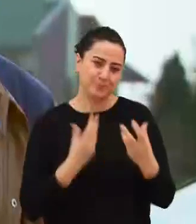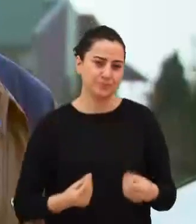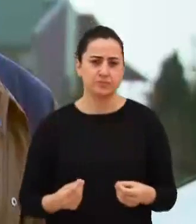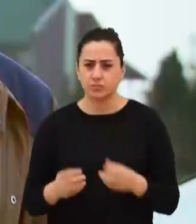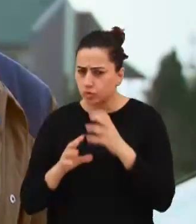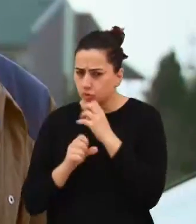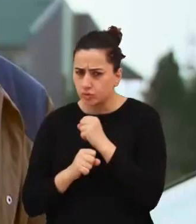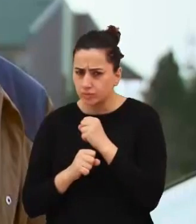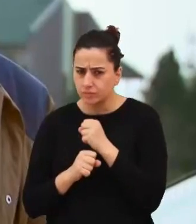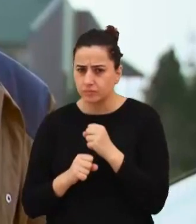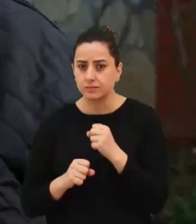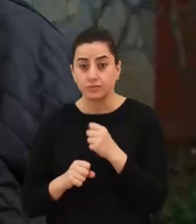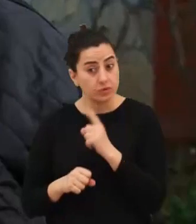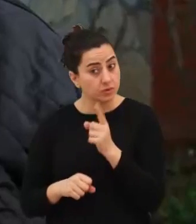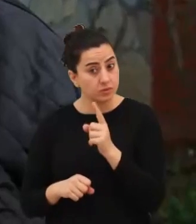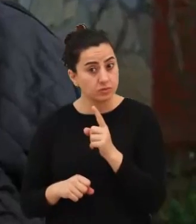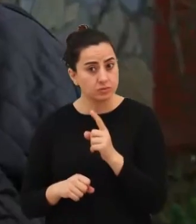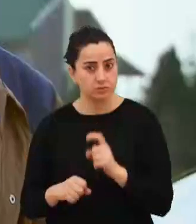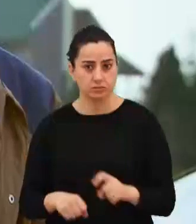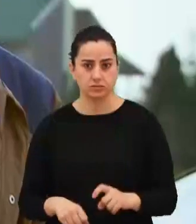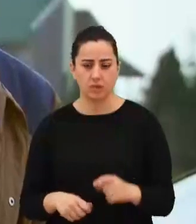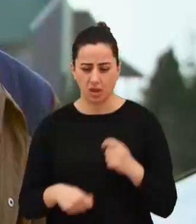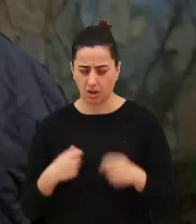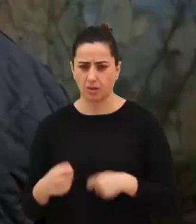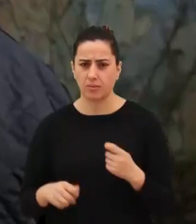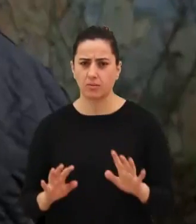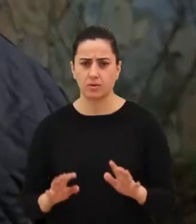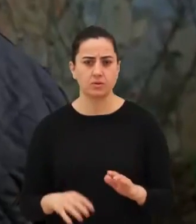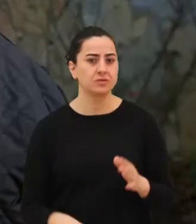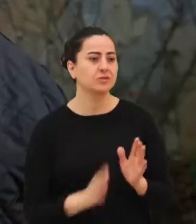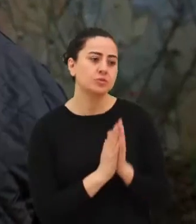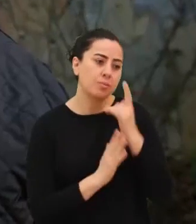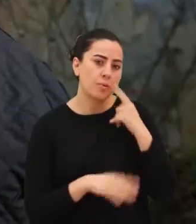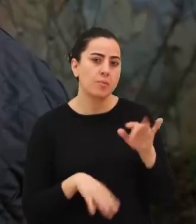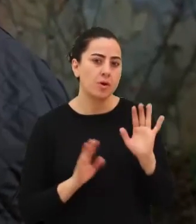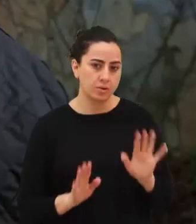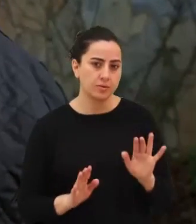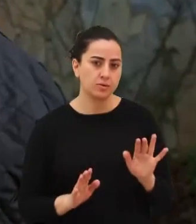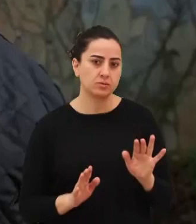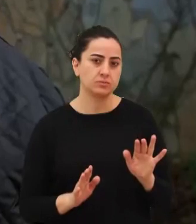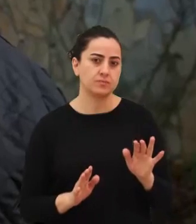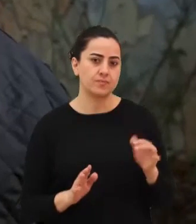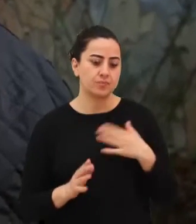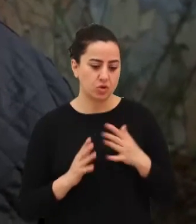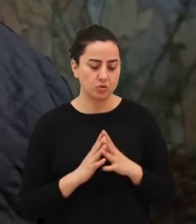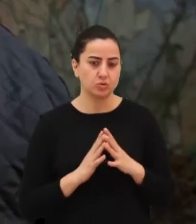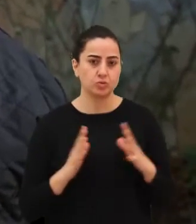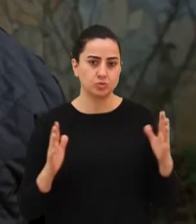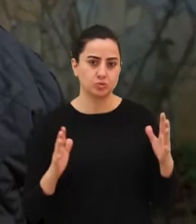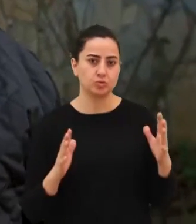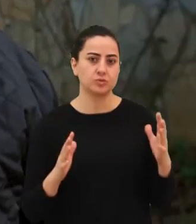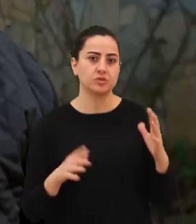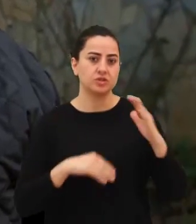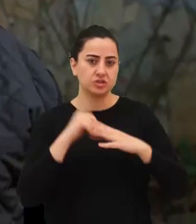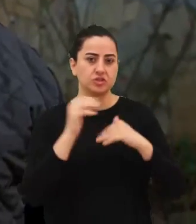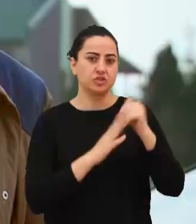Dürüm mü? Bak şimdi düreceğim senin defterini Şükrü. Abartma ya. Kusura bakmayın ama ben koskoca sanayici, müteahhit,